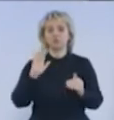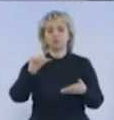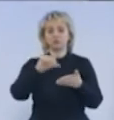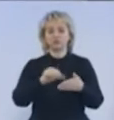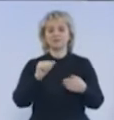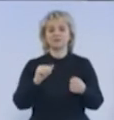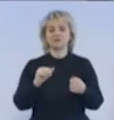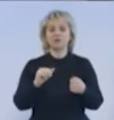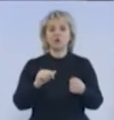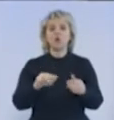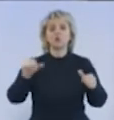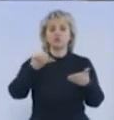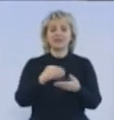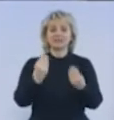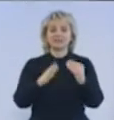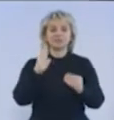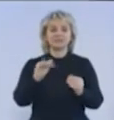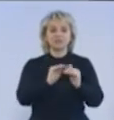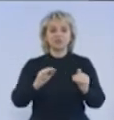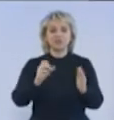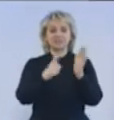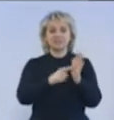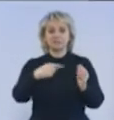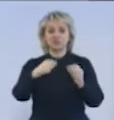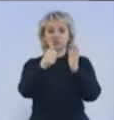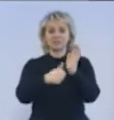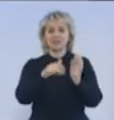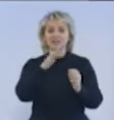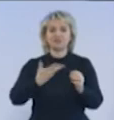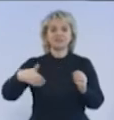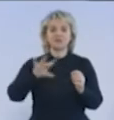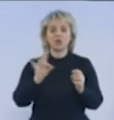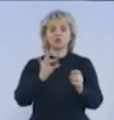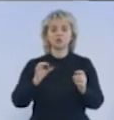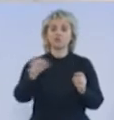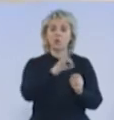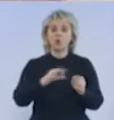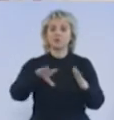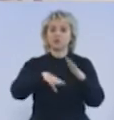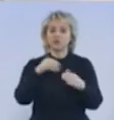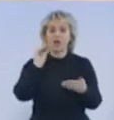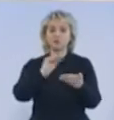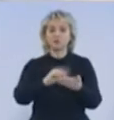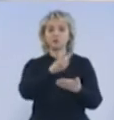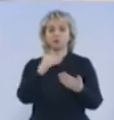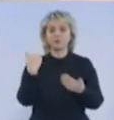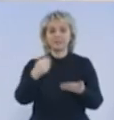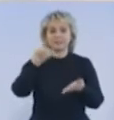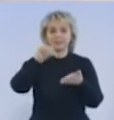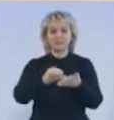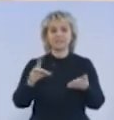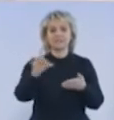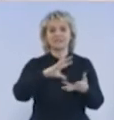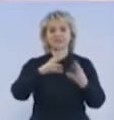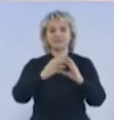участвовать. Участниками игр станут дети от 7 до 16 лет со всей Ростовской области. Жеребьевка определит, кто из них представит